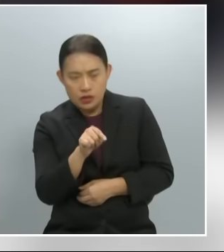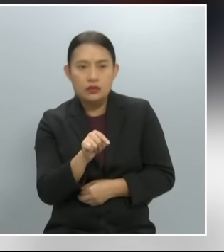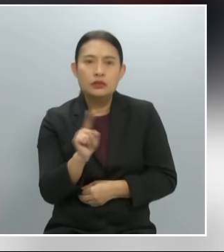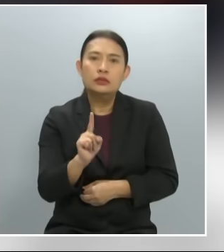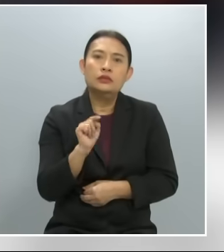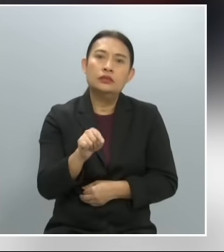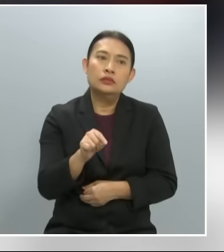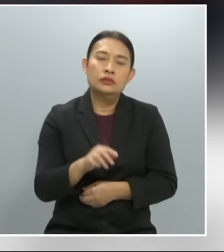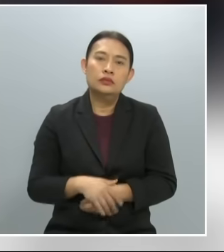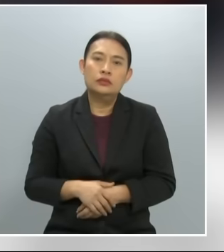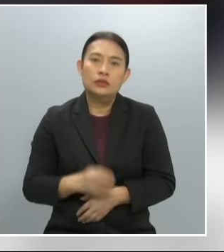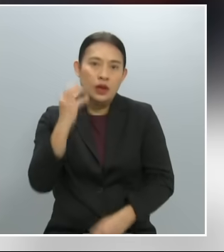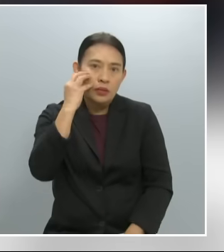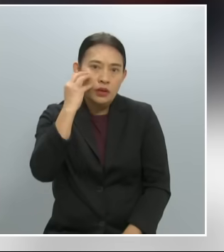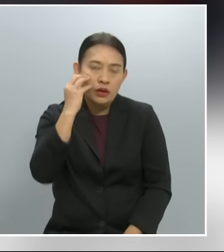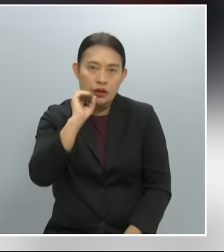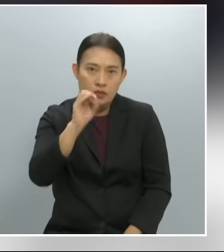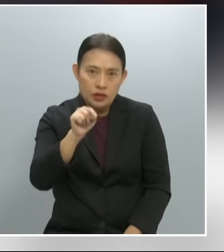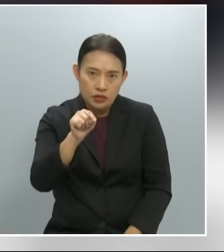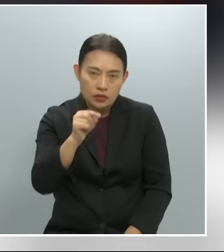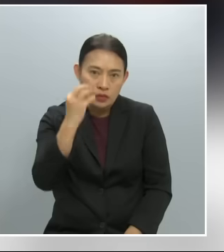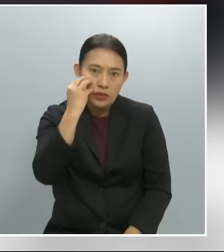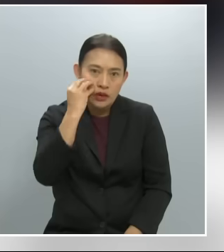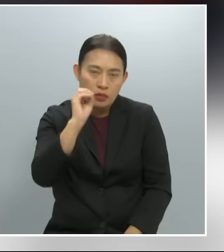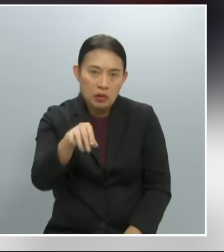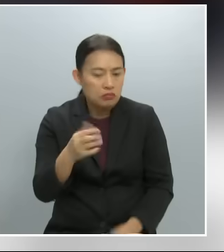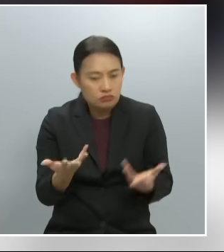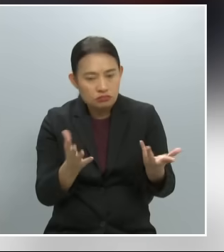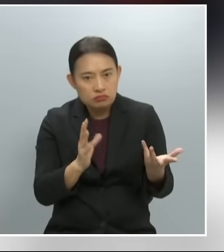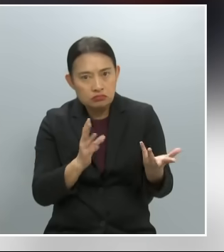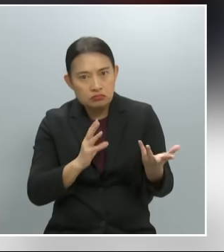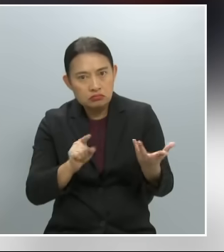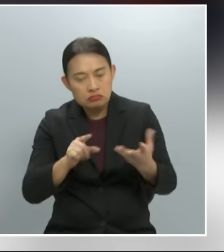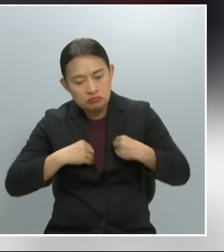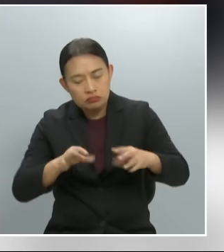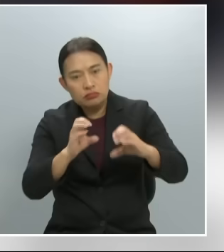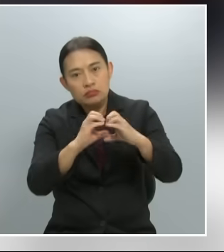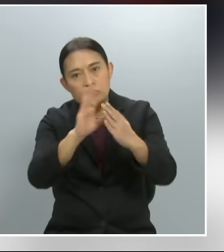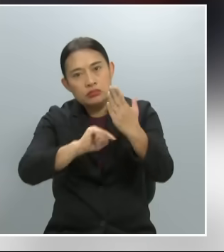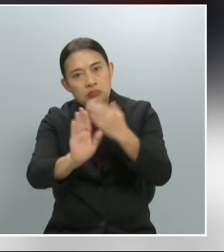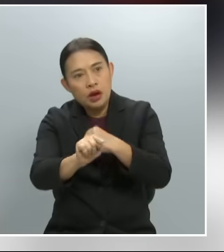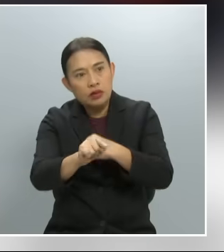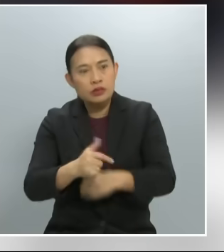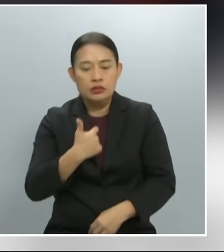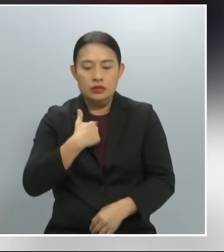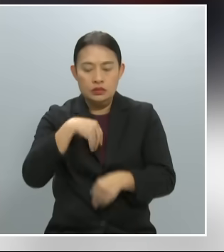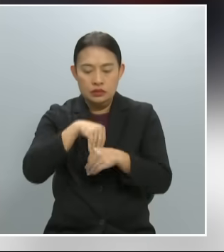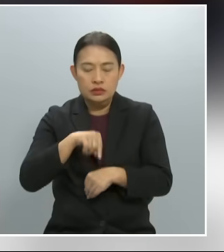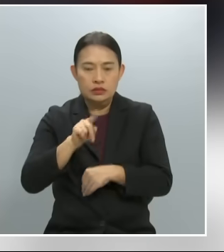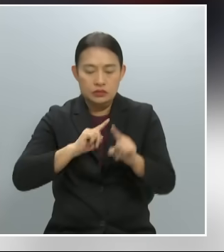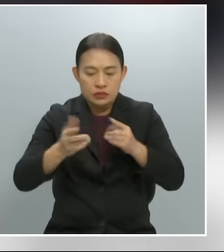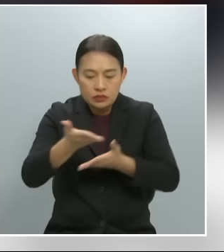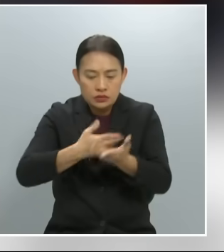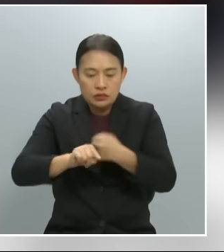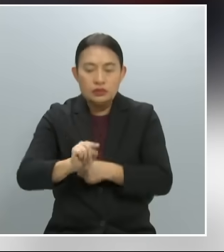คือคุณพิธาเองเคยให้สัมภาษณ์ว่าไม่เอาภูมิใจไทยคุณชอบก็เลยบอกว่าพูดไปก็ไม่มีอะไรยืนยันเพราะว่าตัวเองไม่ได้อยู่ในวงเจรจาแต่